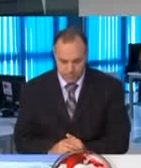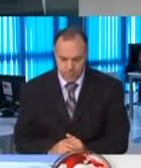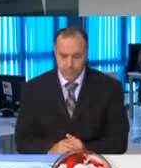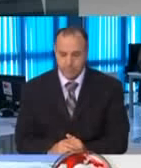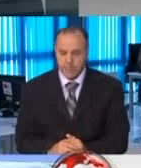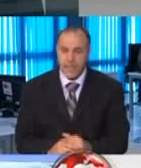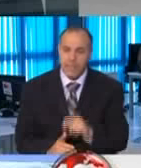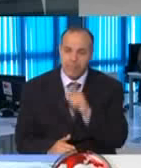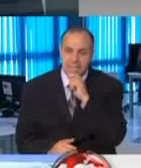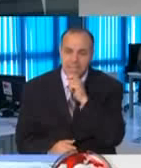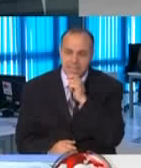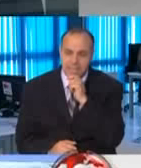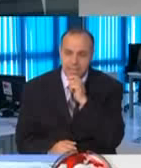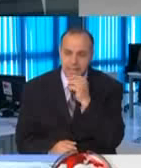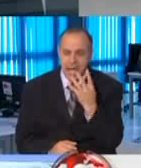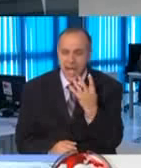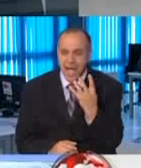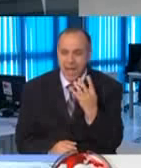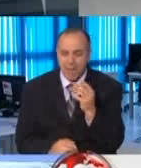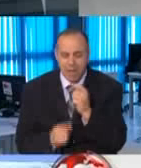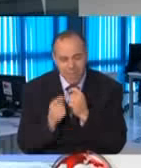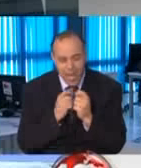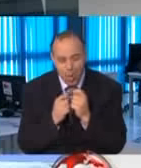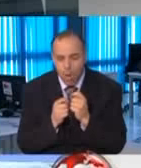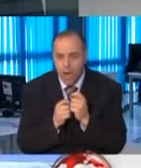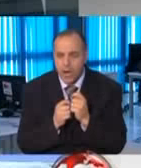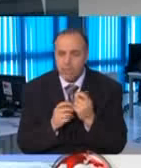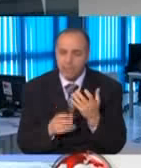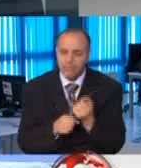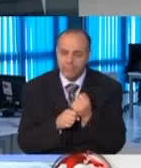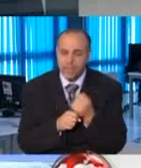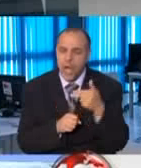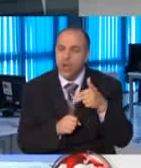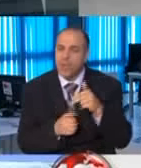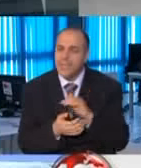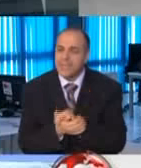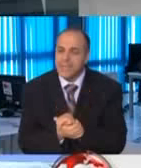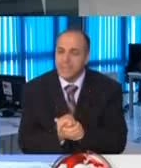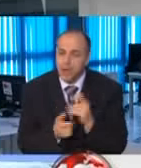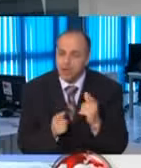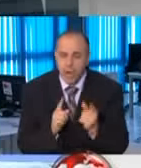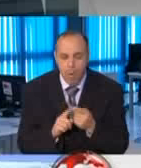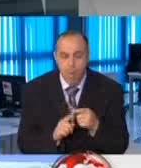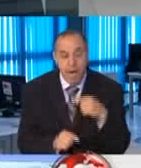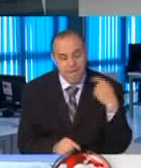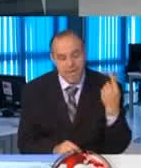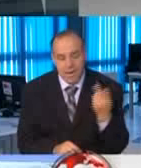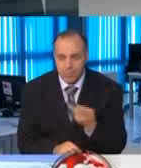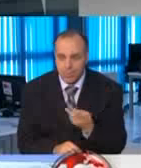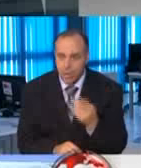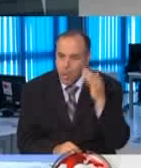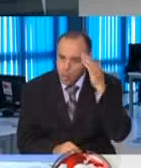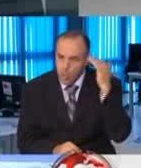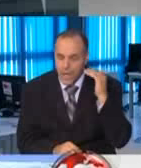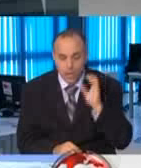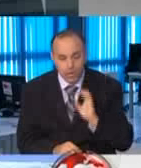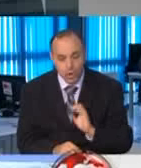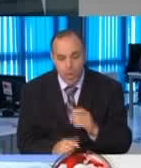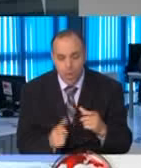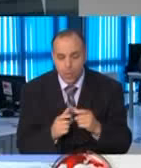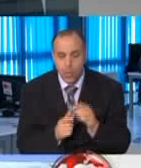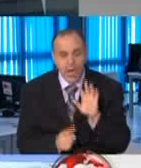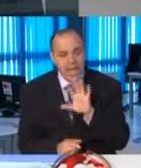ما يزال نيل الرباعي الراعي للحوار الوطني على جائزة نوبل للسلام يحظى باهتمام العالم. كوريا الجنوبية من بين